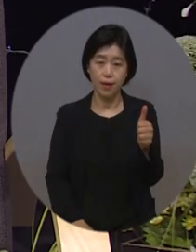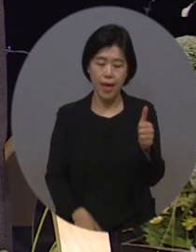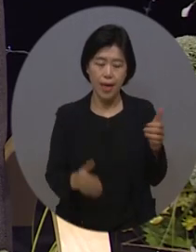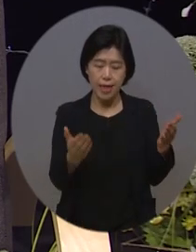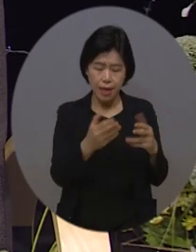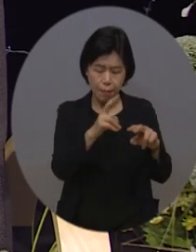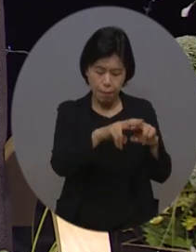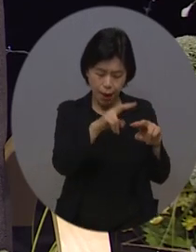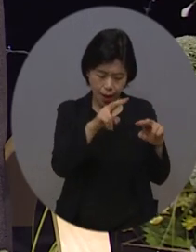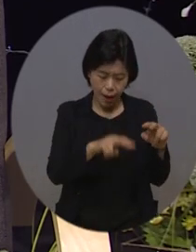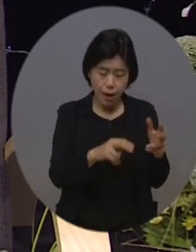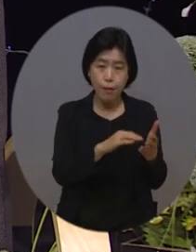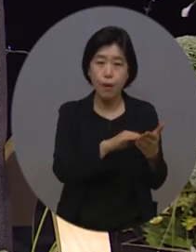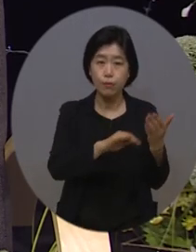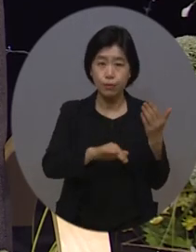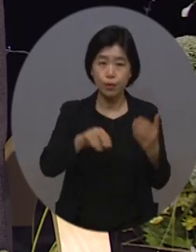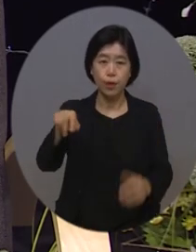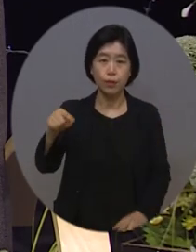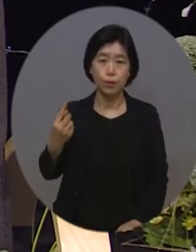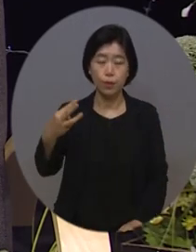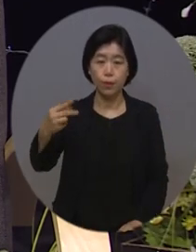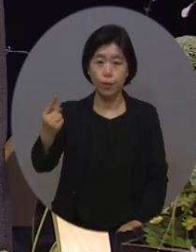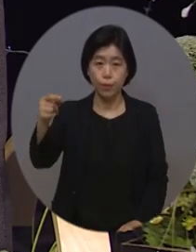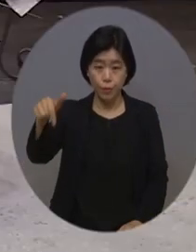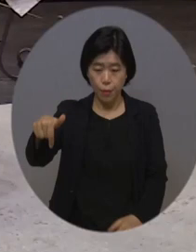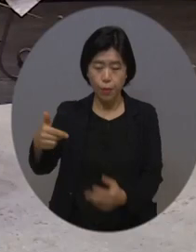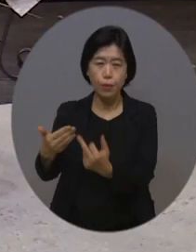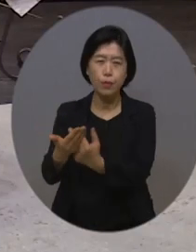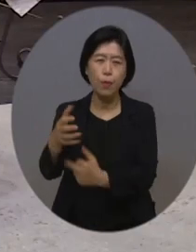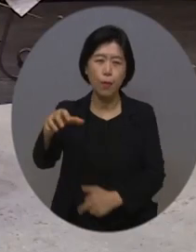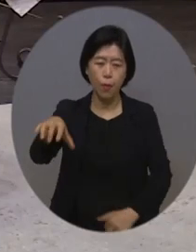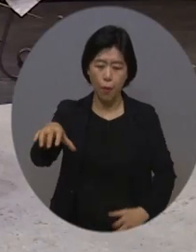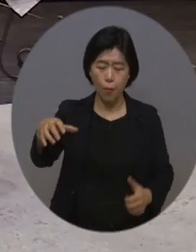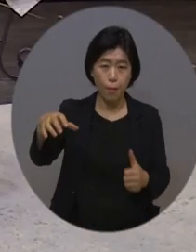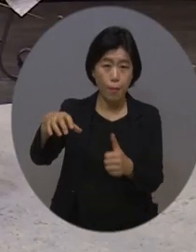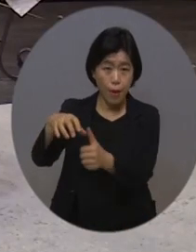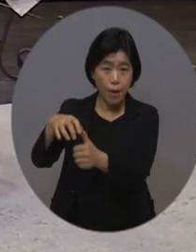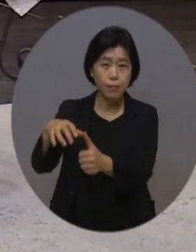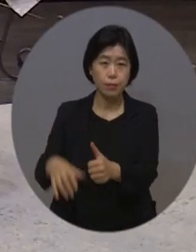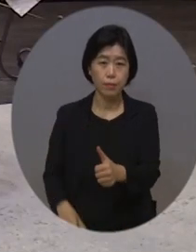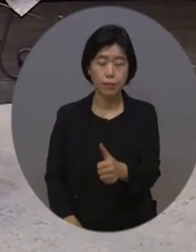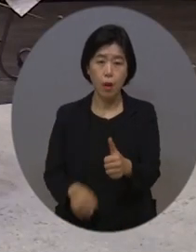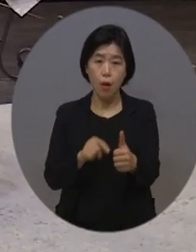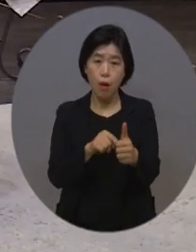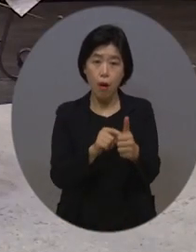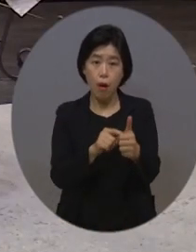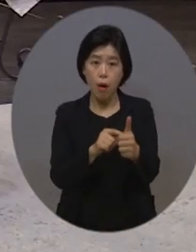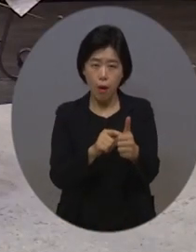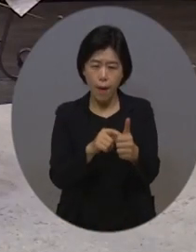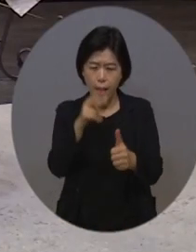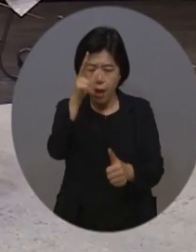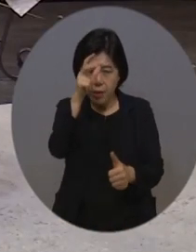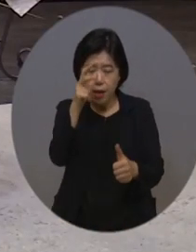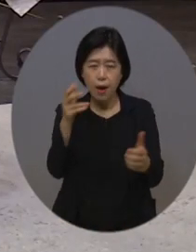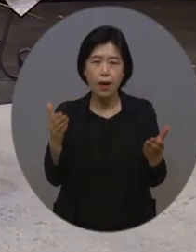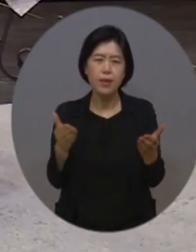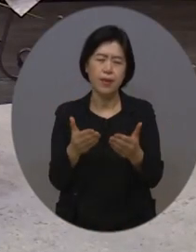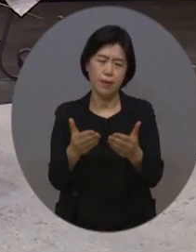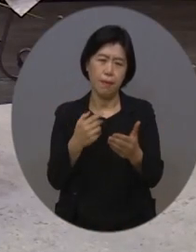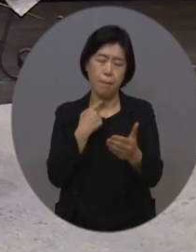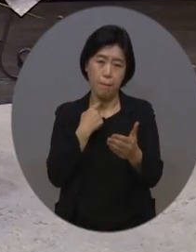내려놓고 소록도를 방문합니다. 눈에 남은 살기의 잔여분을 씻어내려고